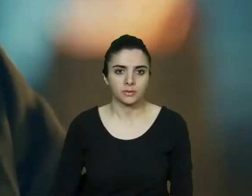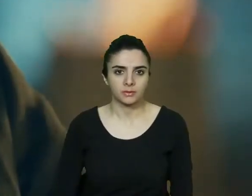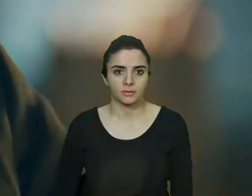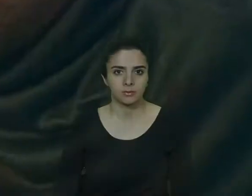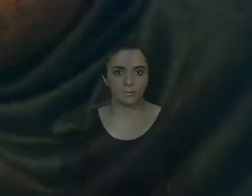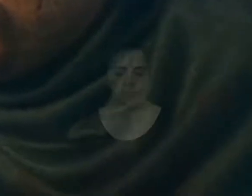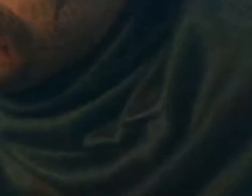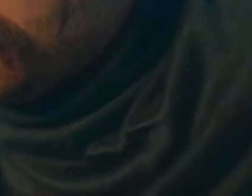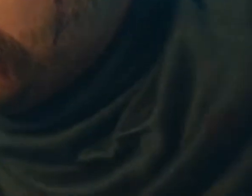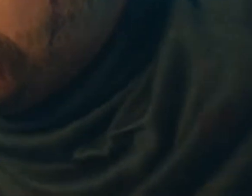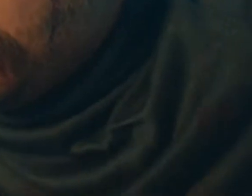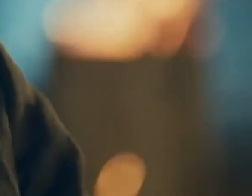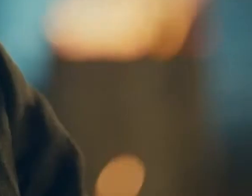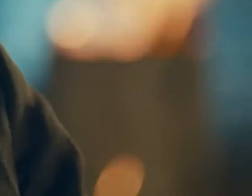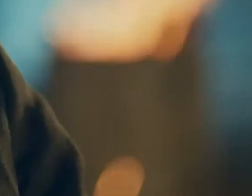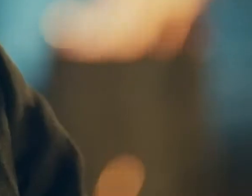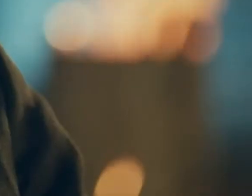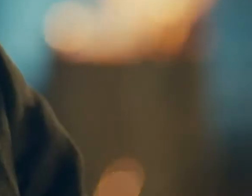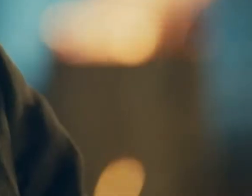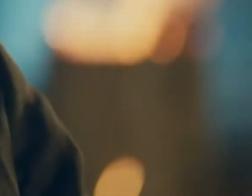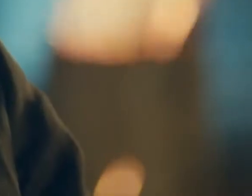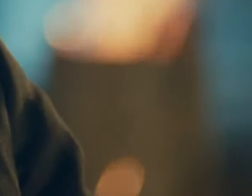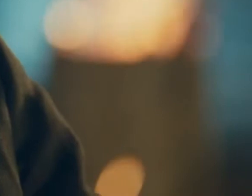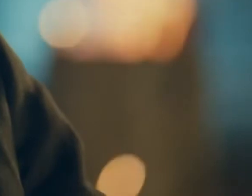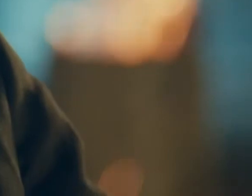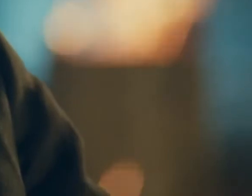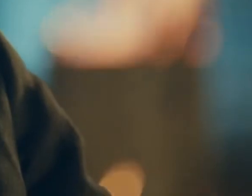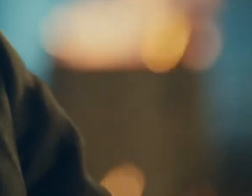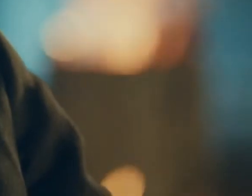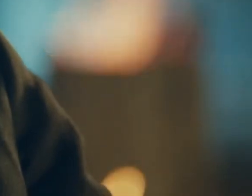Çalık yüzüne doğru tükürdü. Adnan oturduğu yerden gülümsüyor.